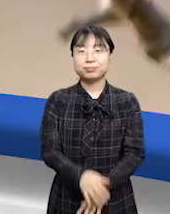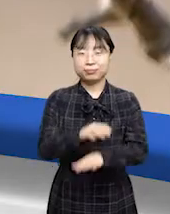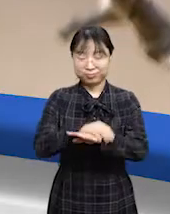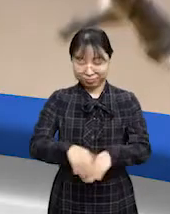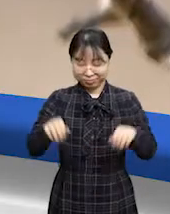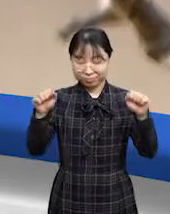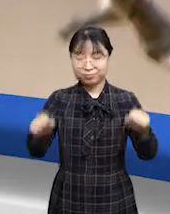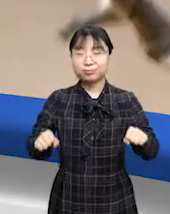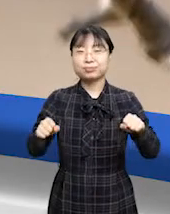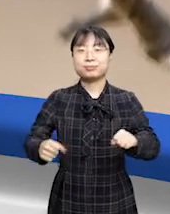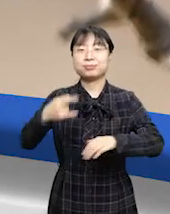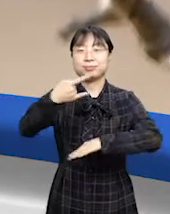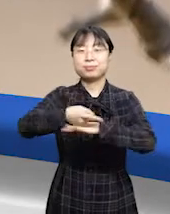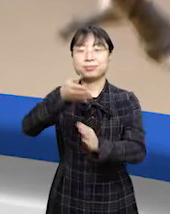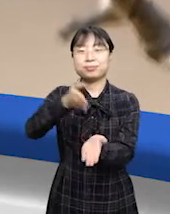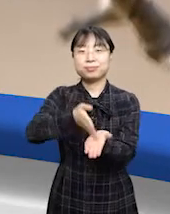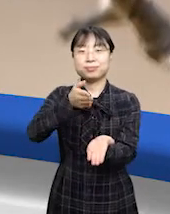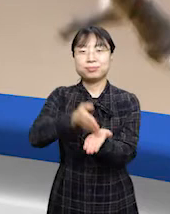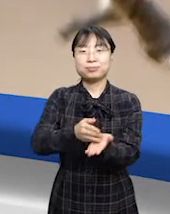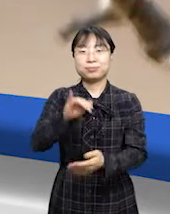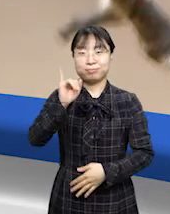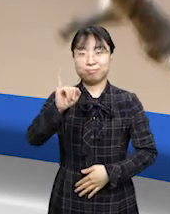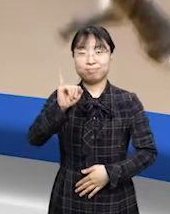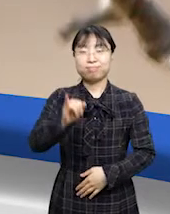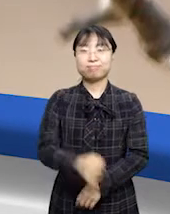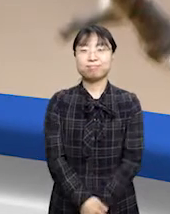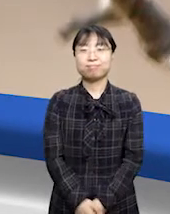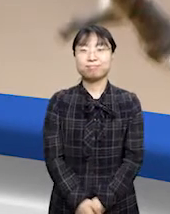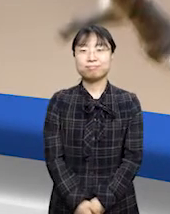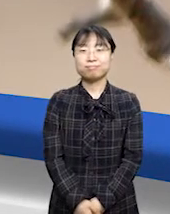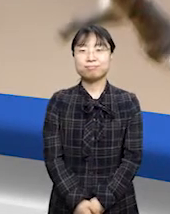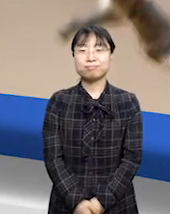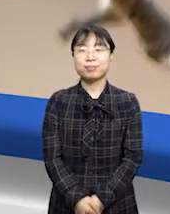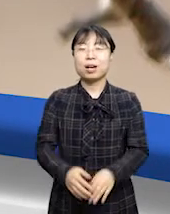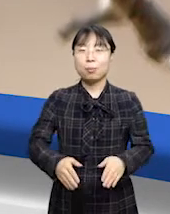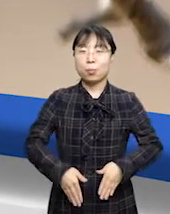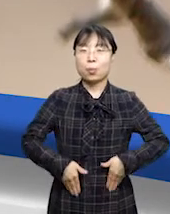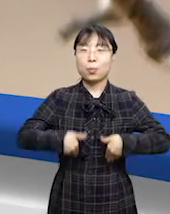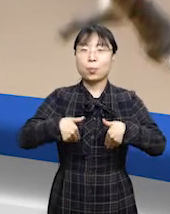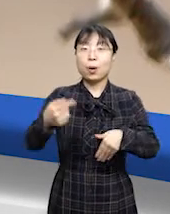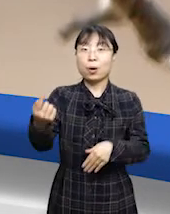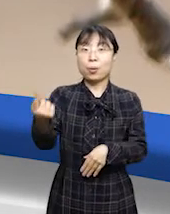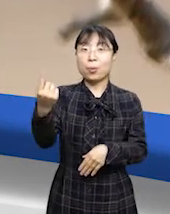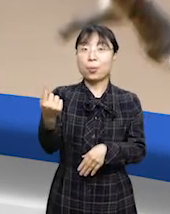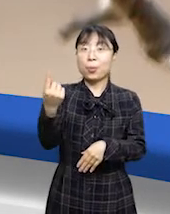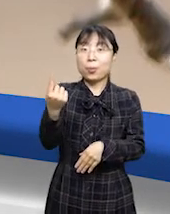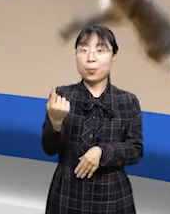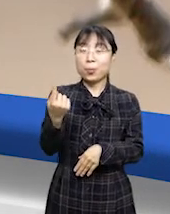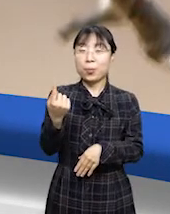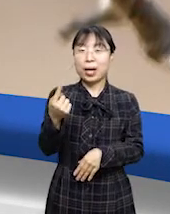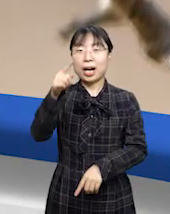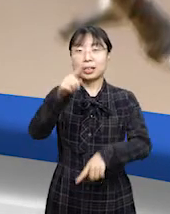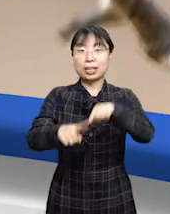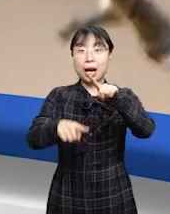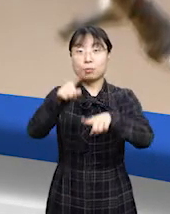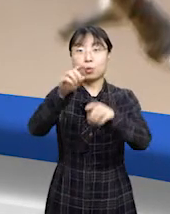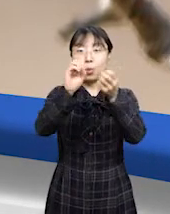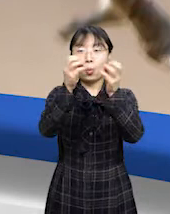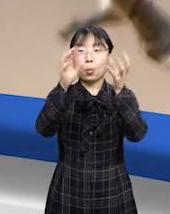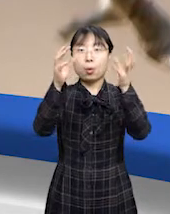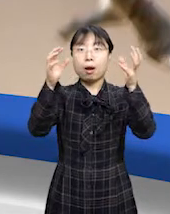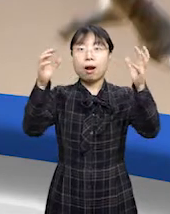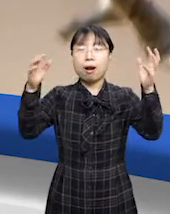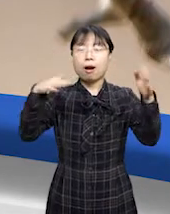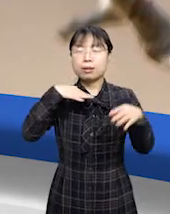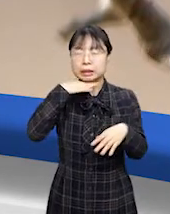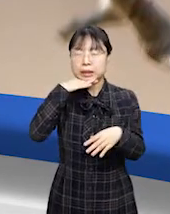시청자 여러분 안녕하십니까? 의왕시정 뉴스 구도아입니다. 봄이 성큼 다가왔습니다. 앙상하던 가지마다